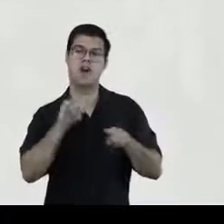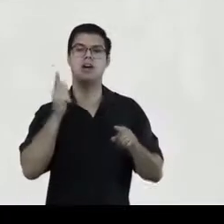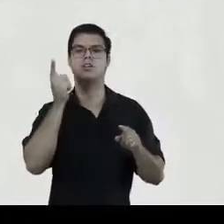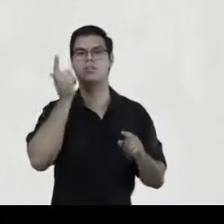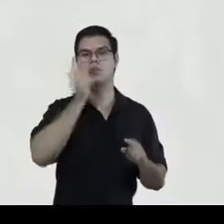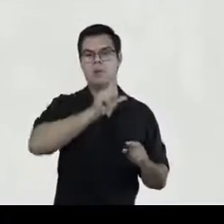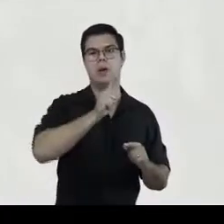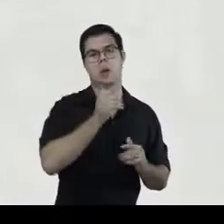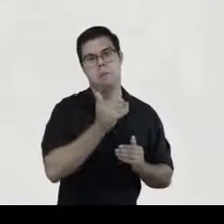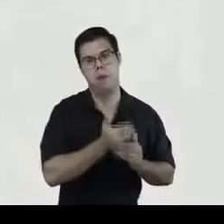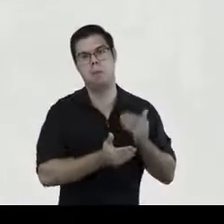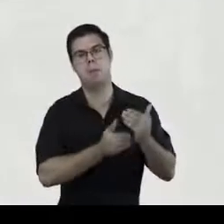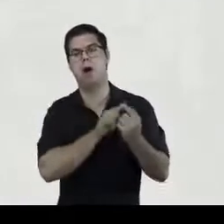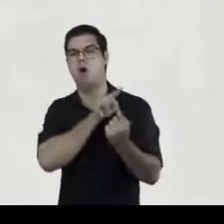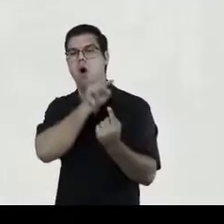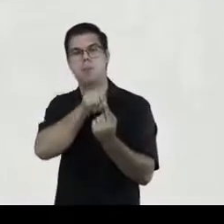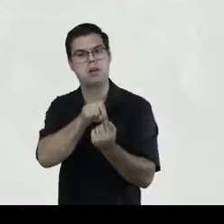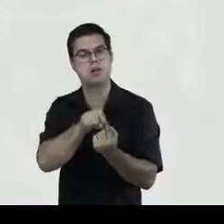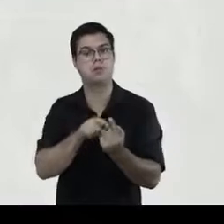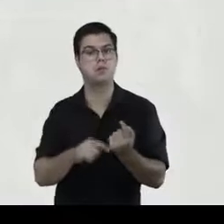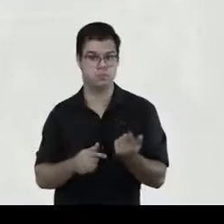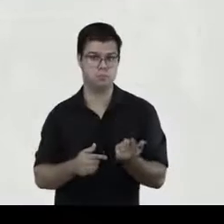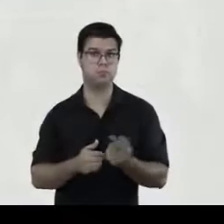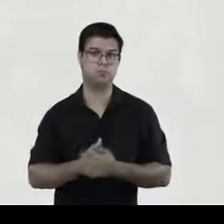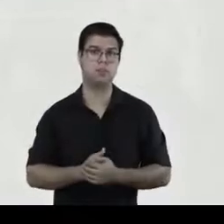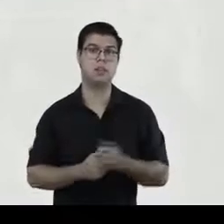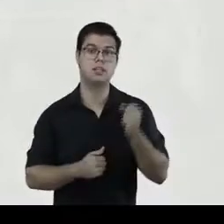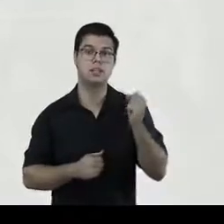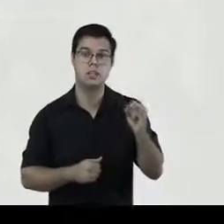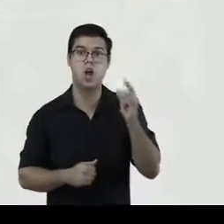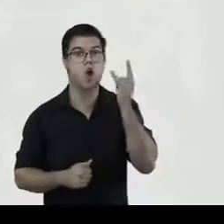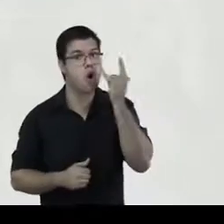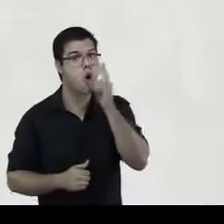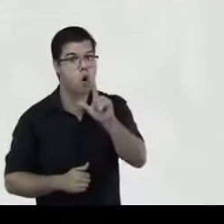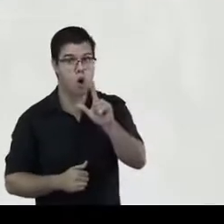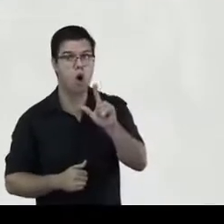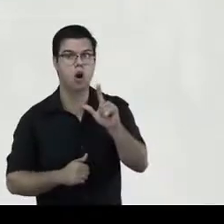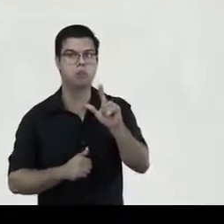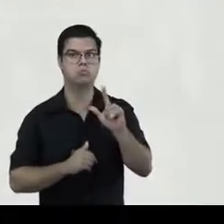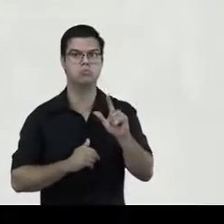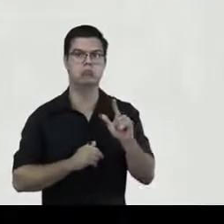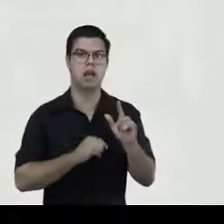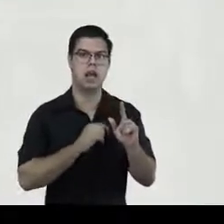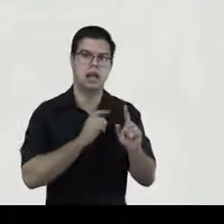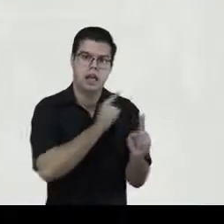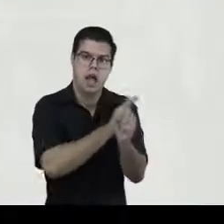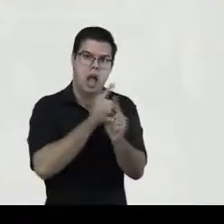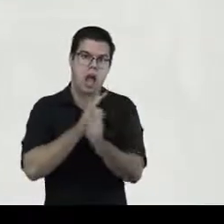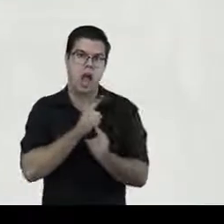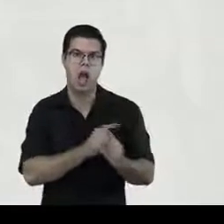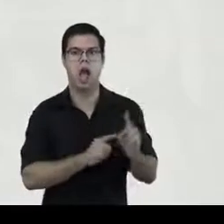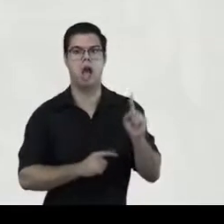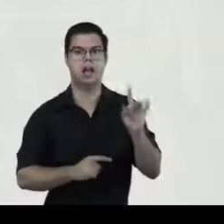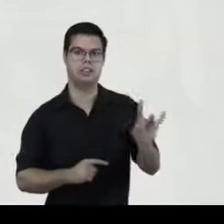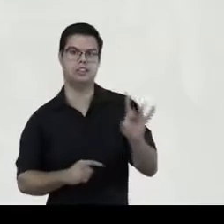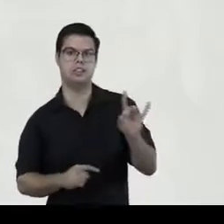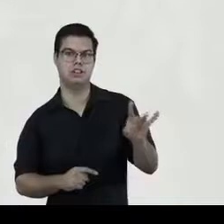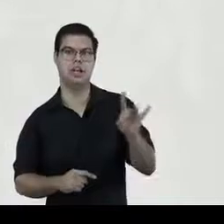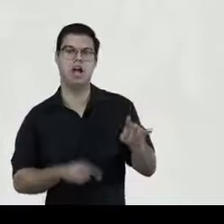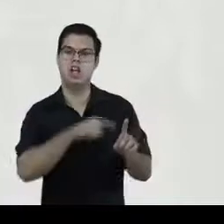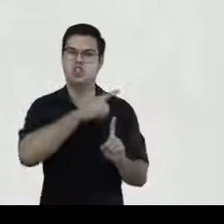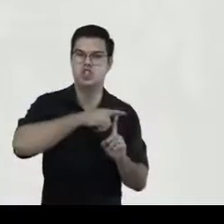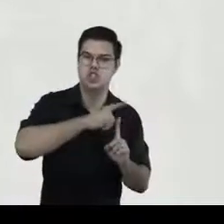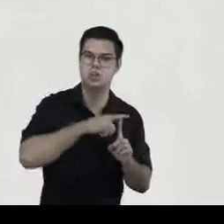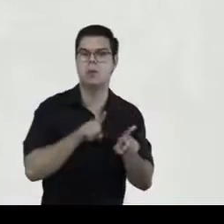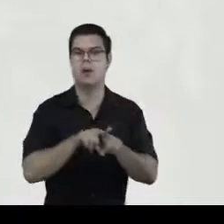Falls es gelingt, automatische Typenerkennung zu etablieren, könnte sie sowohl die Arbeit mit